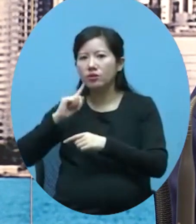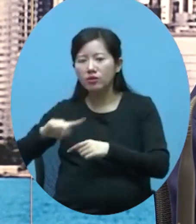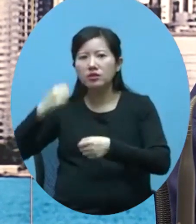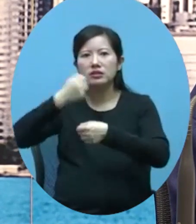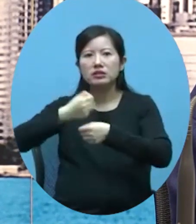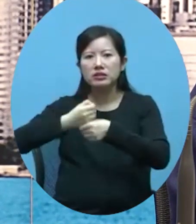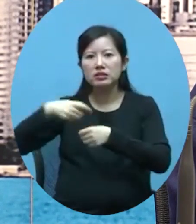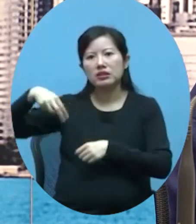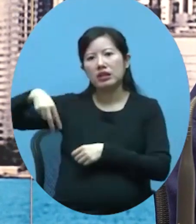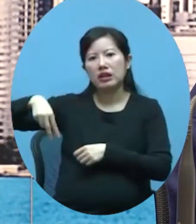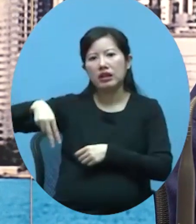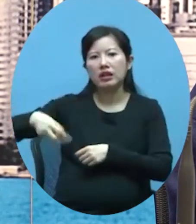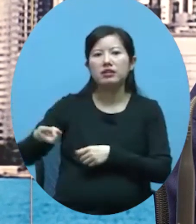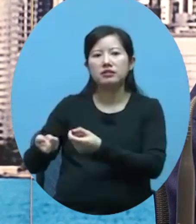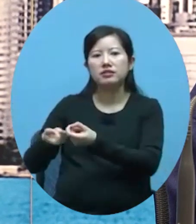過去